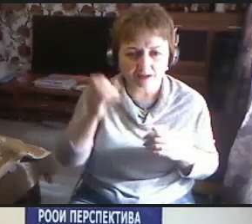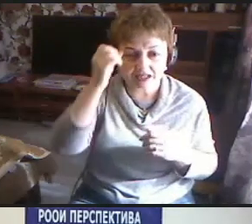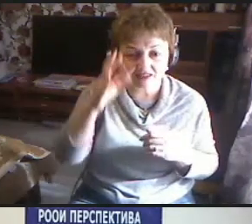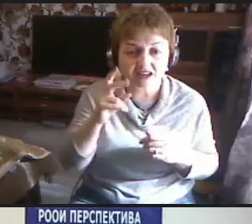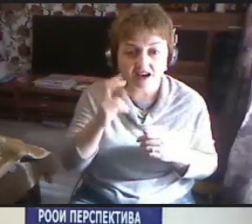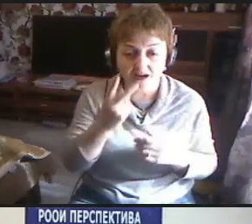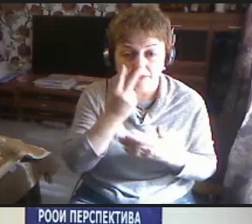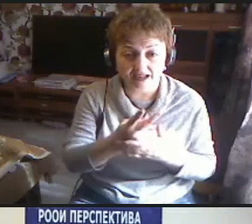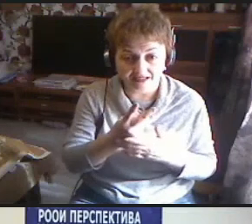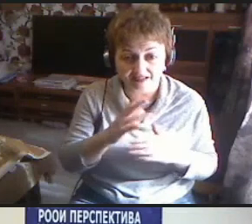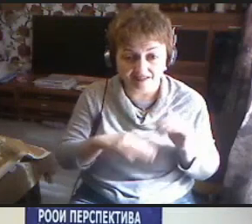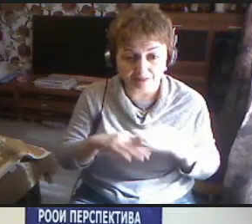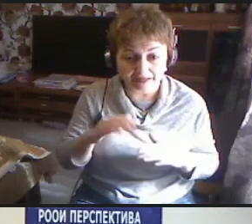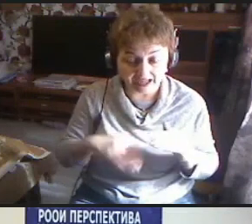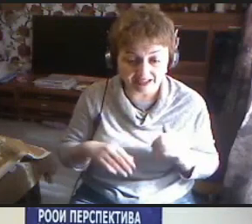показала практика.